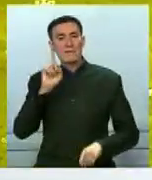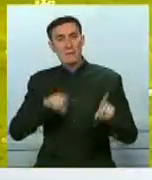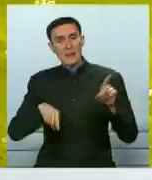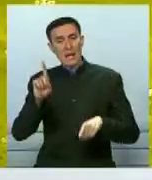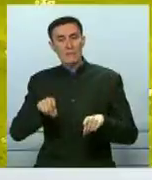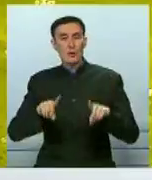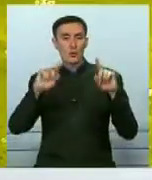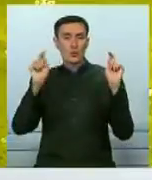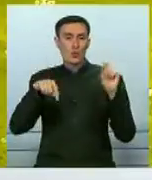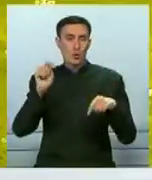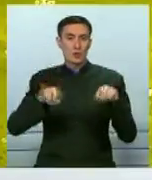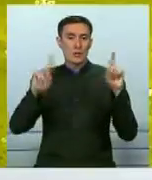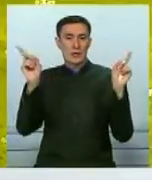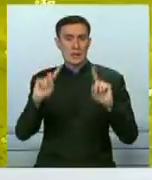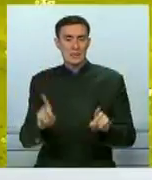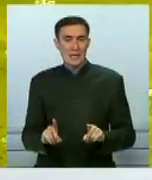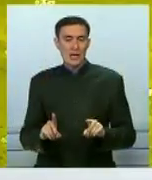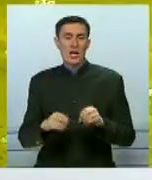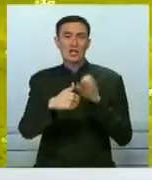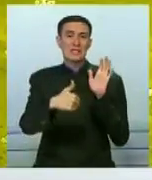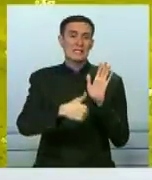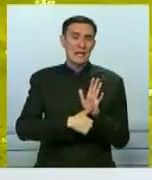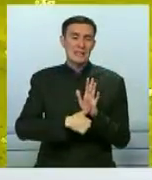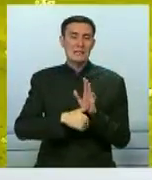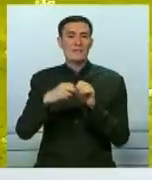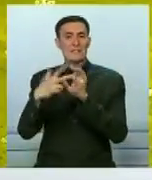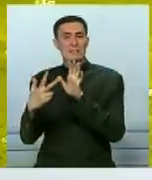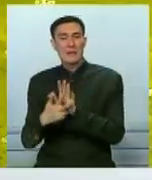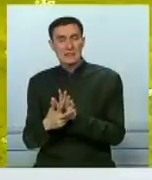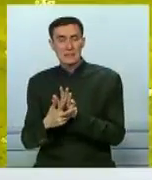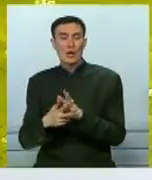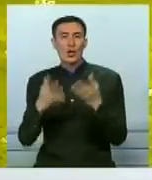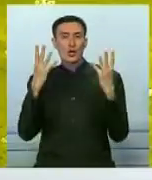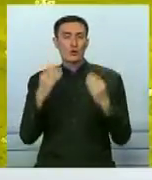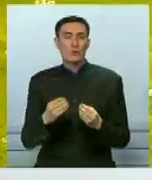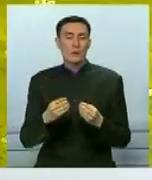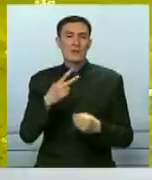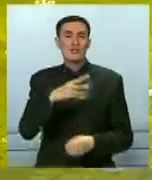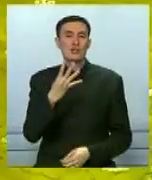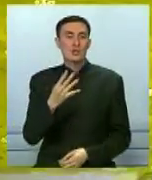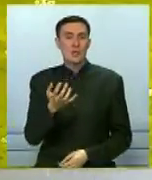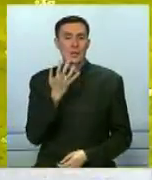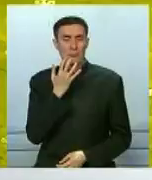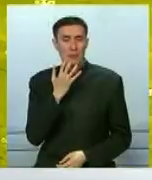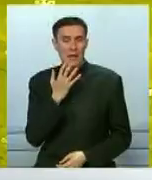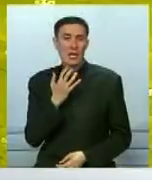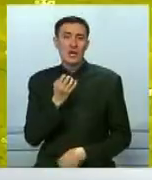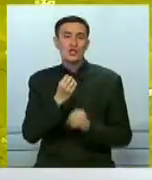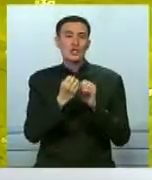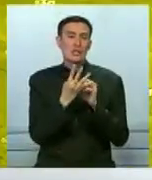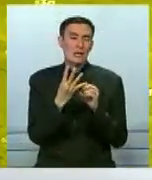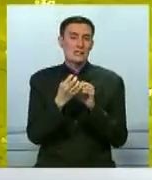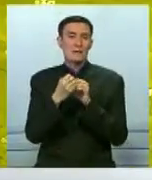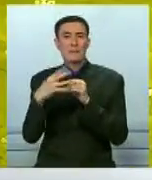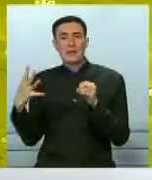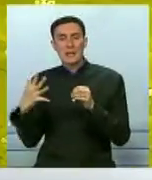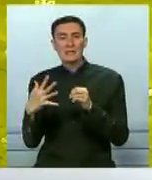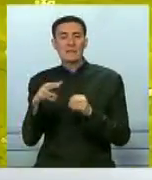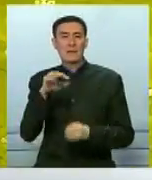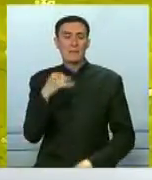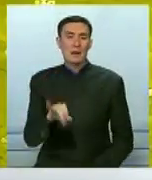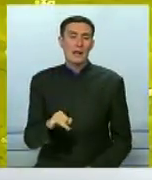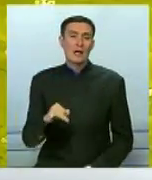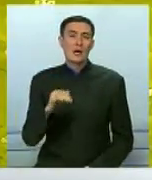и гроза ночью температура 1618 днем 22 24 градуса тепла 14 15 временами дождь